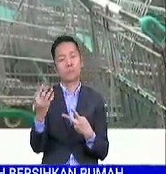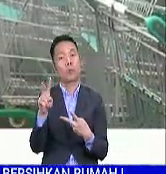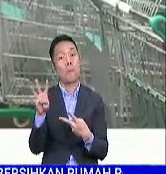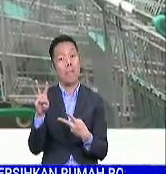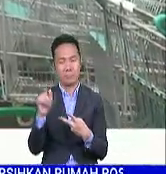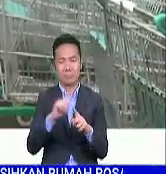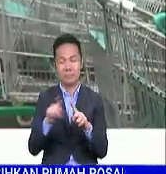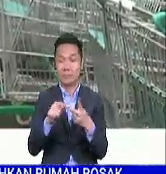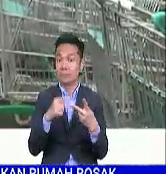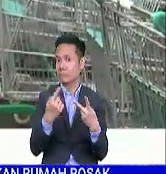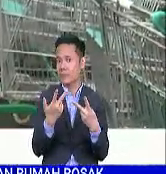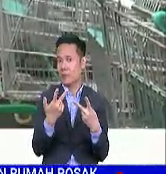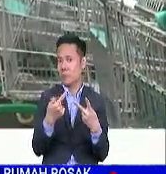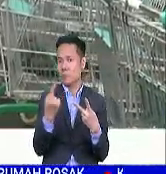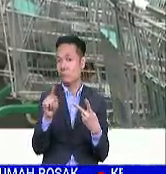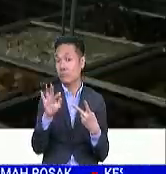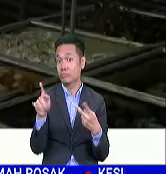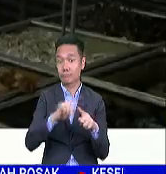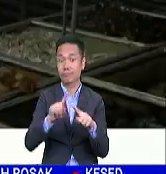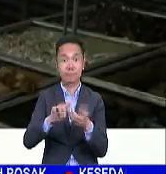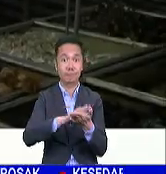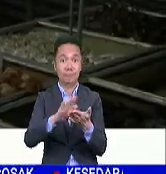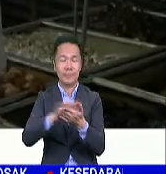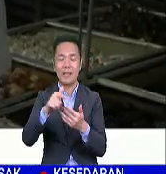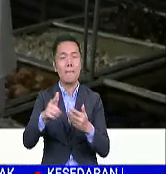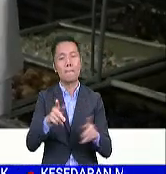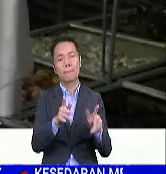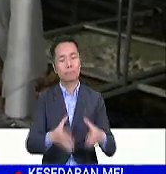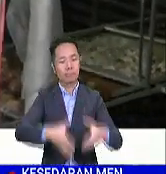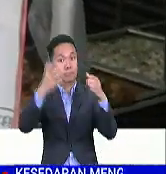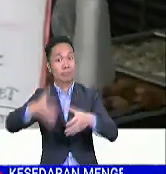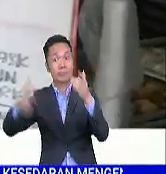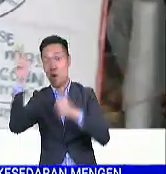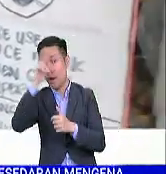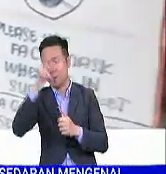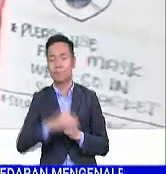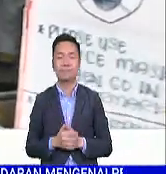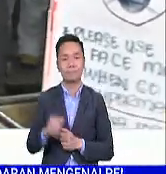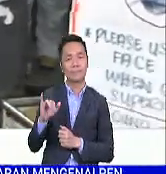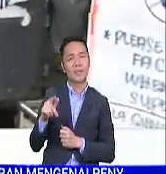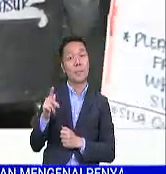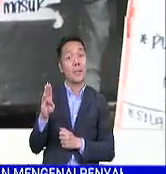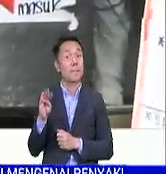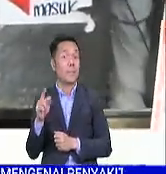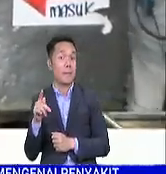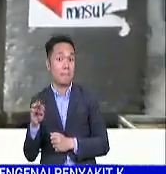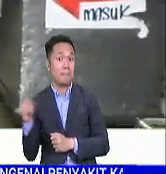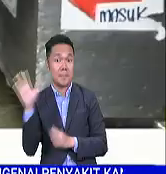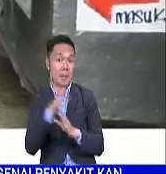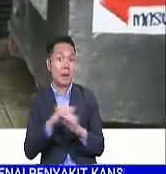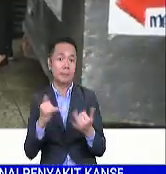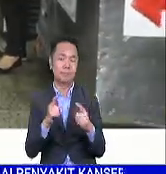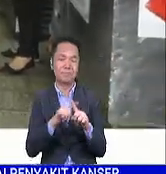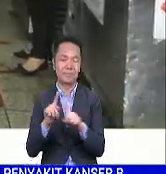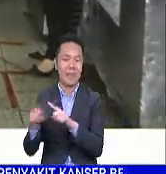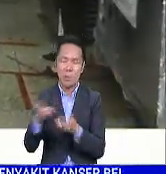4,824 diikuti 3,028 sanitasi di bangunan kerajaan. Jelasnya lagi, JPBM Sarawak turut melaksanakan